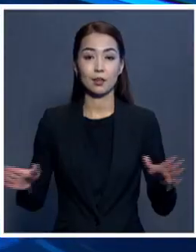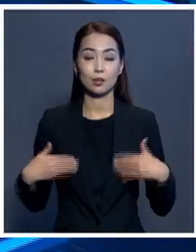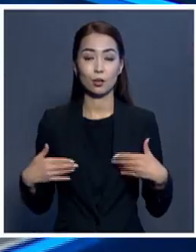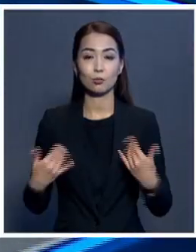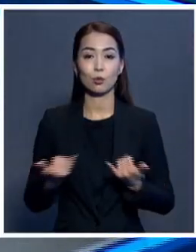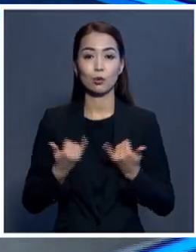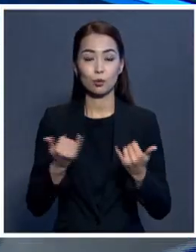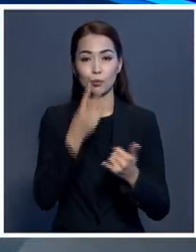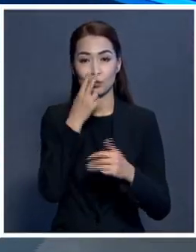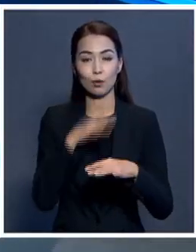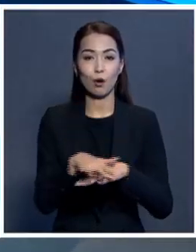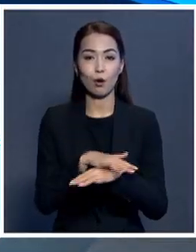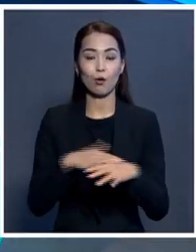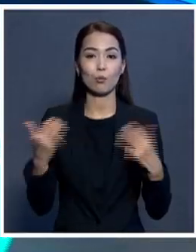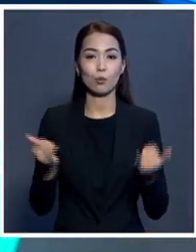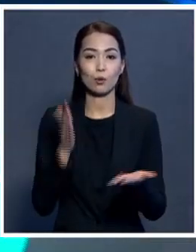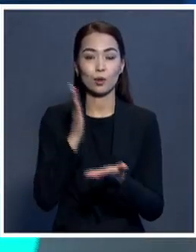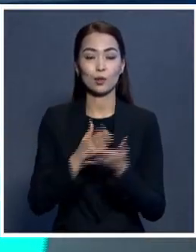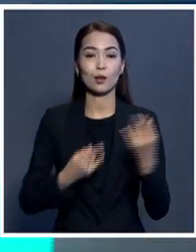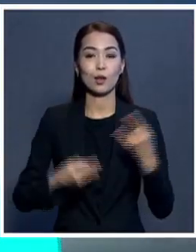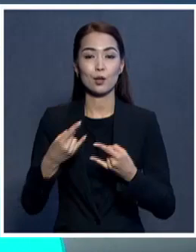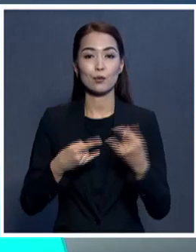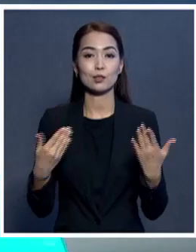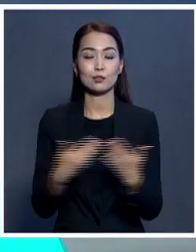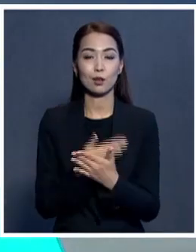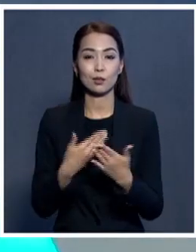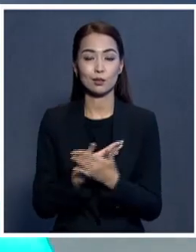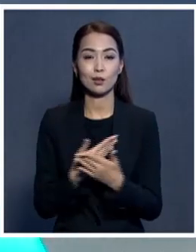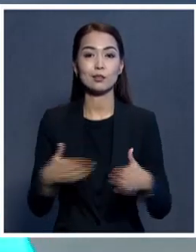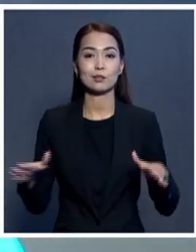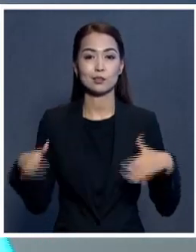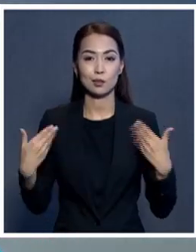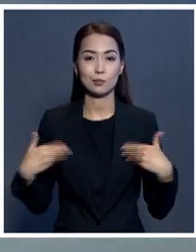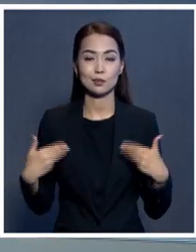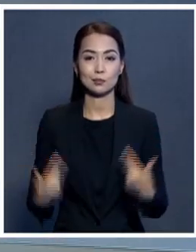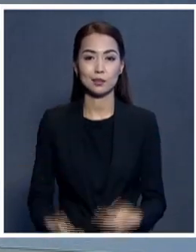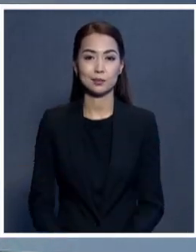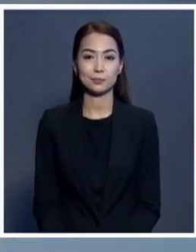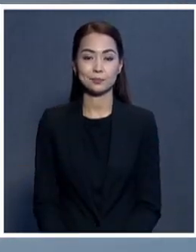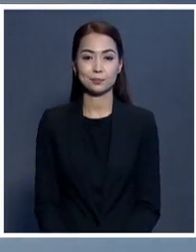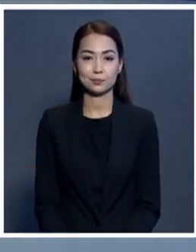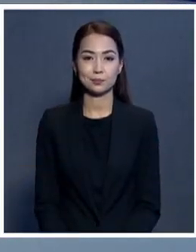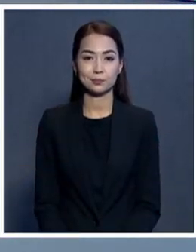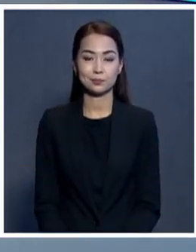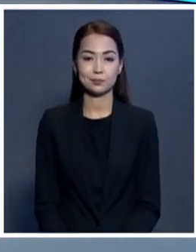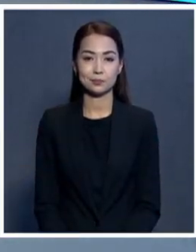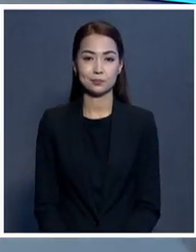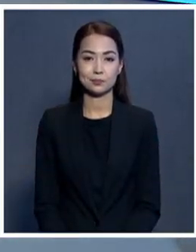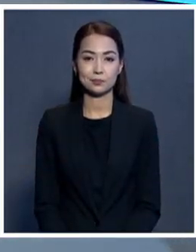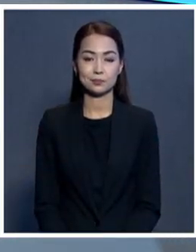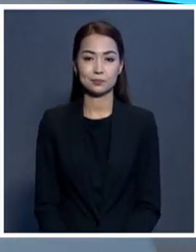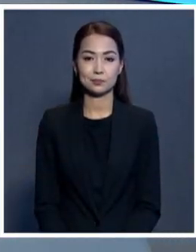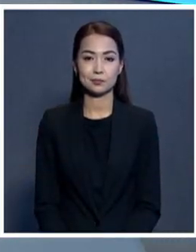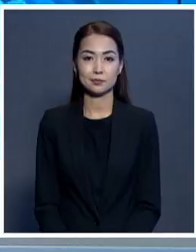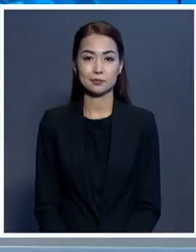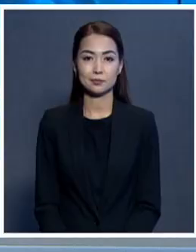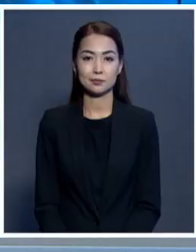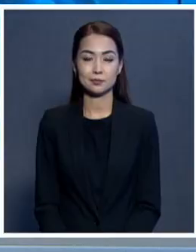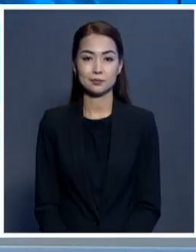Армысыздар, құрметті көрермен, ұлттық арнаның тікелей эфирінде ақпарат студияда Қайрат Айдаш және сурд аудармашы Айдана Өтегенова.